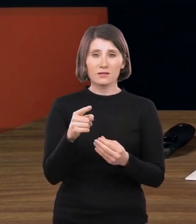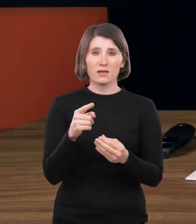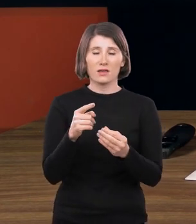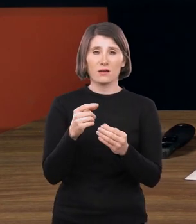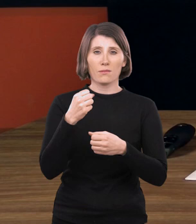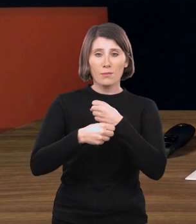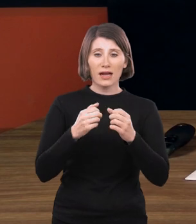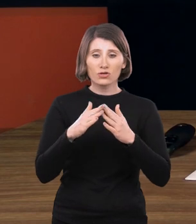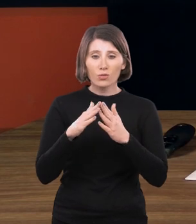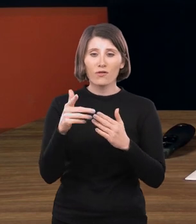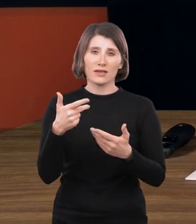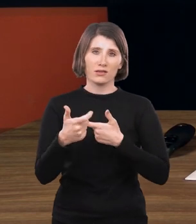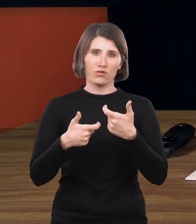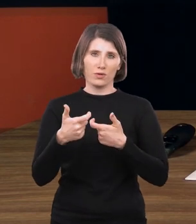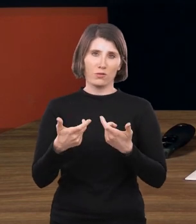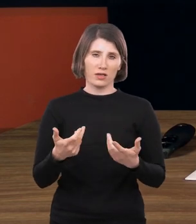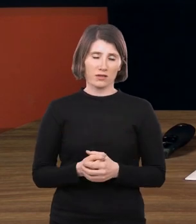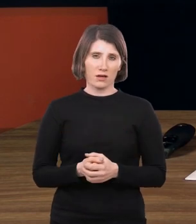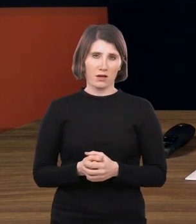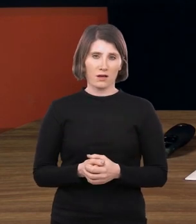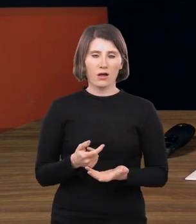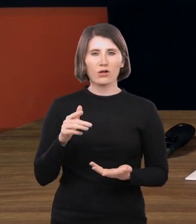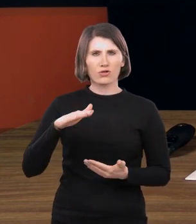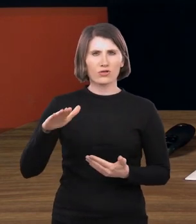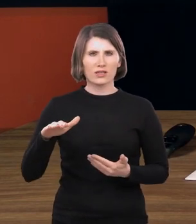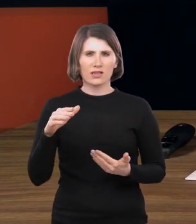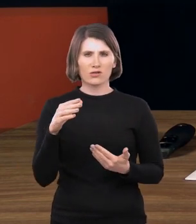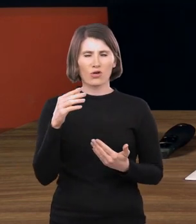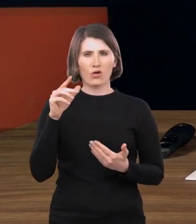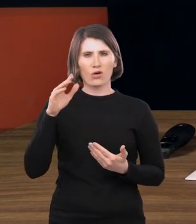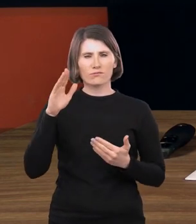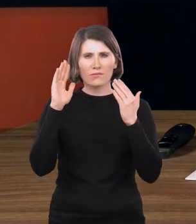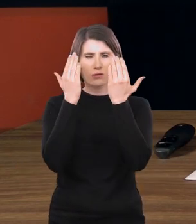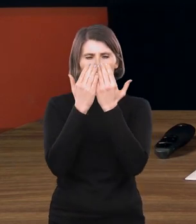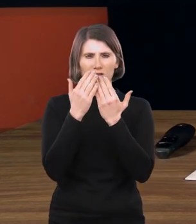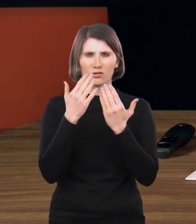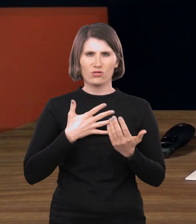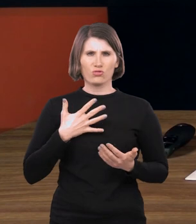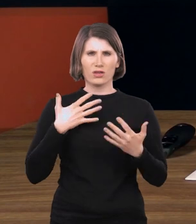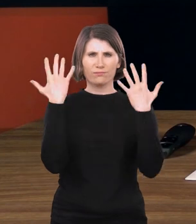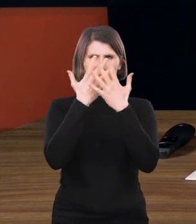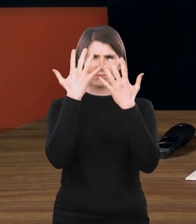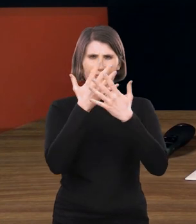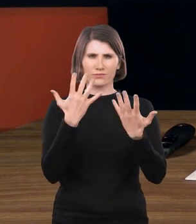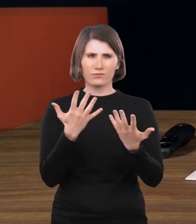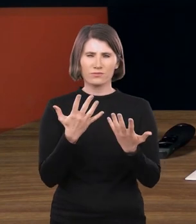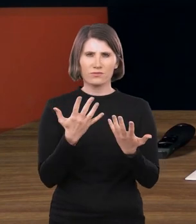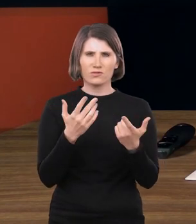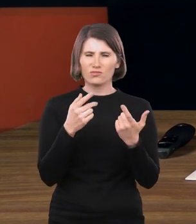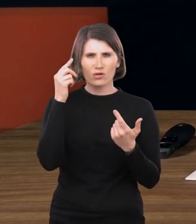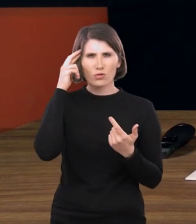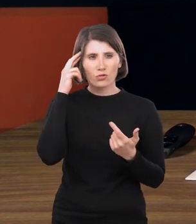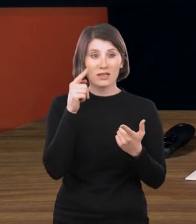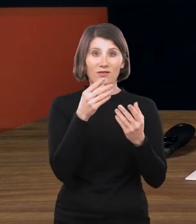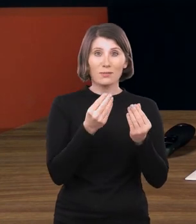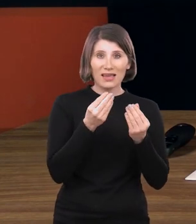domowej. Dziecko autystyczne zaczyna być zdezorientowane, ponieważ są dwa sprzeczne komunikaty. Wspaniale, czyli dobrze, i